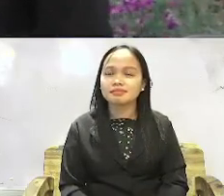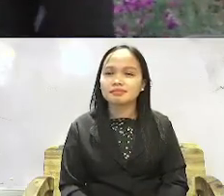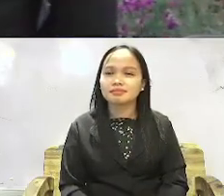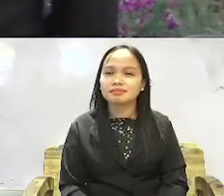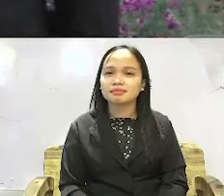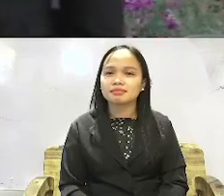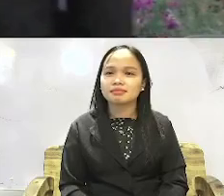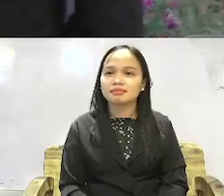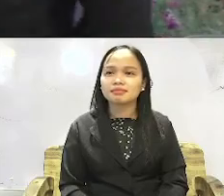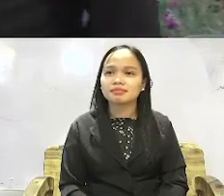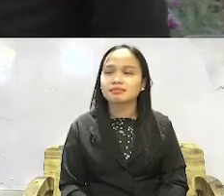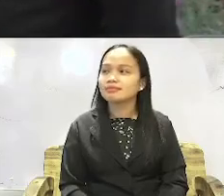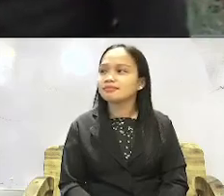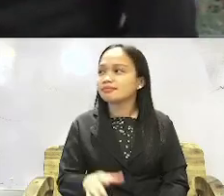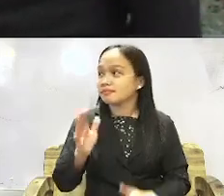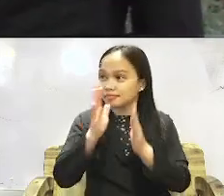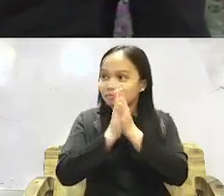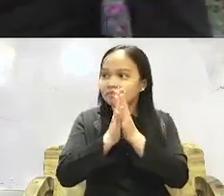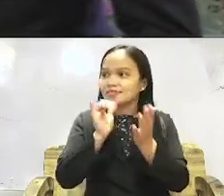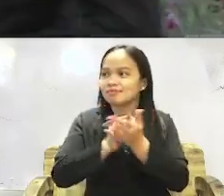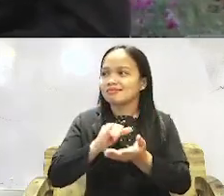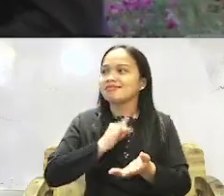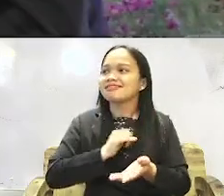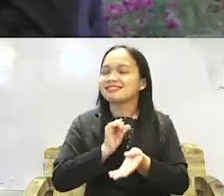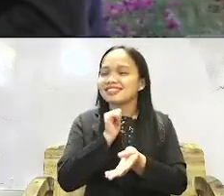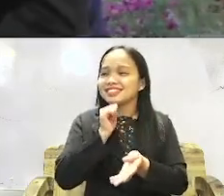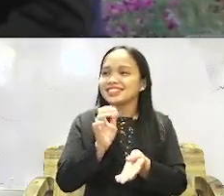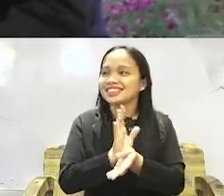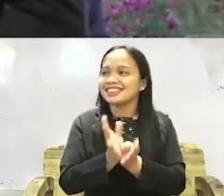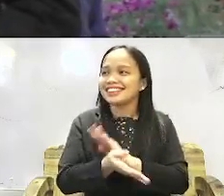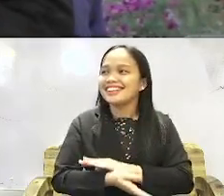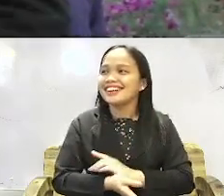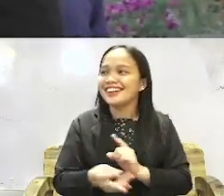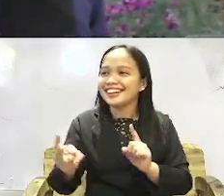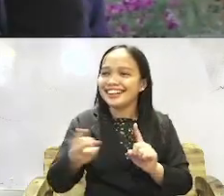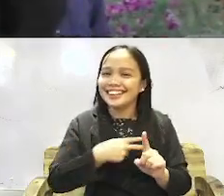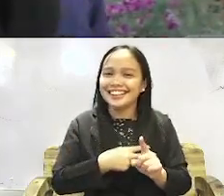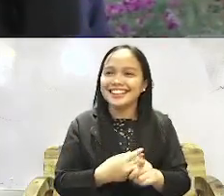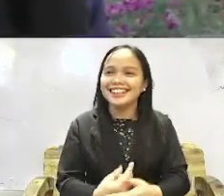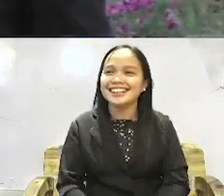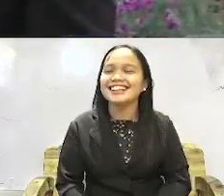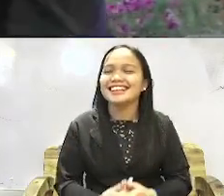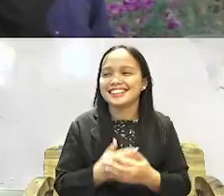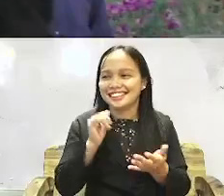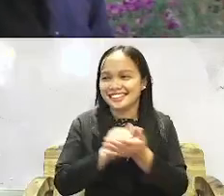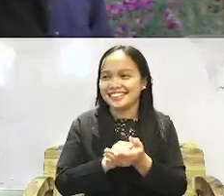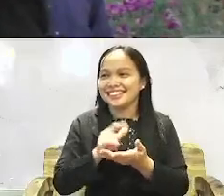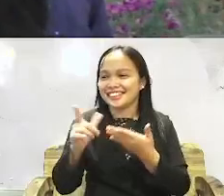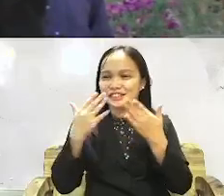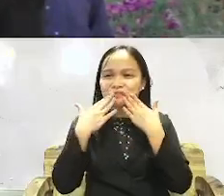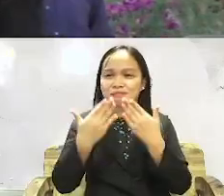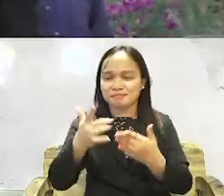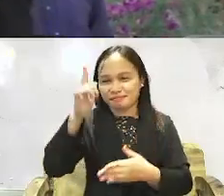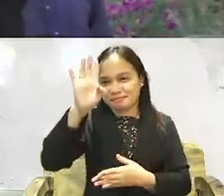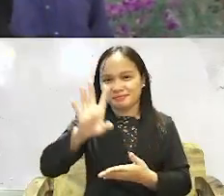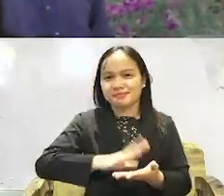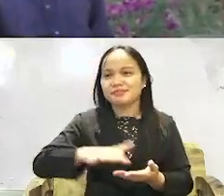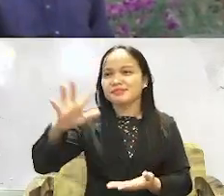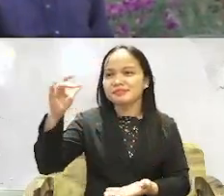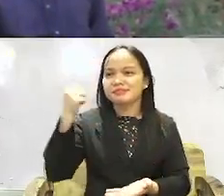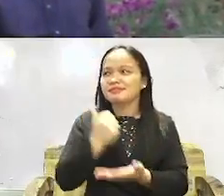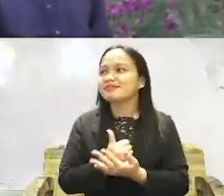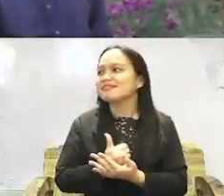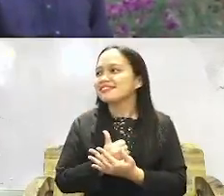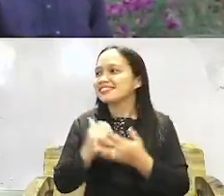ako na hindi po maging biktima sa pagmamahal ng mundo po. Ayun lang po. To God be the glory. Amen! Amen.